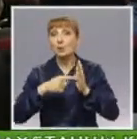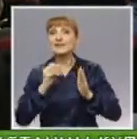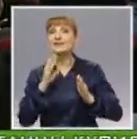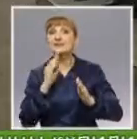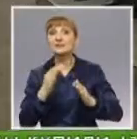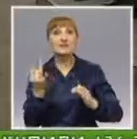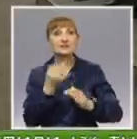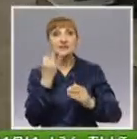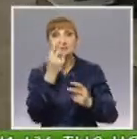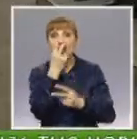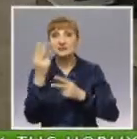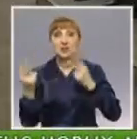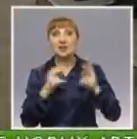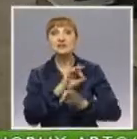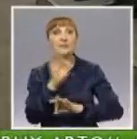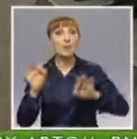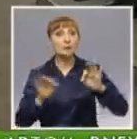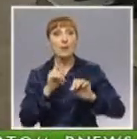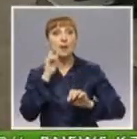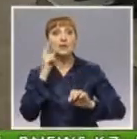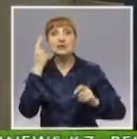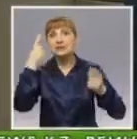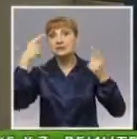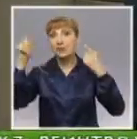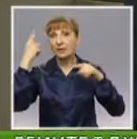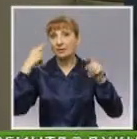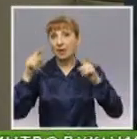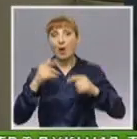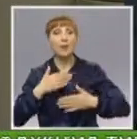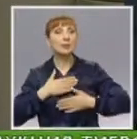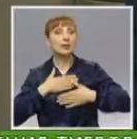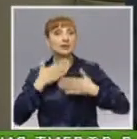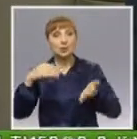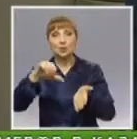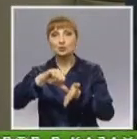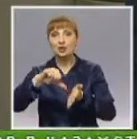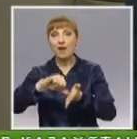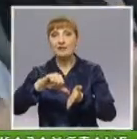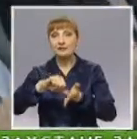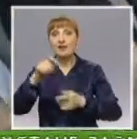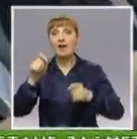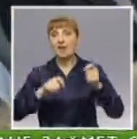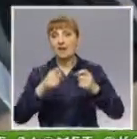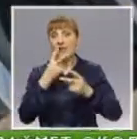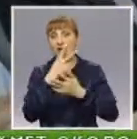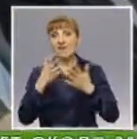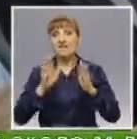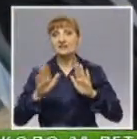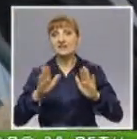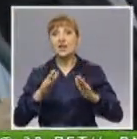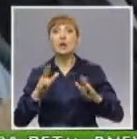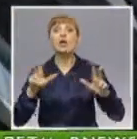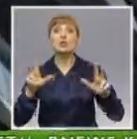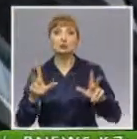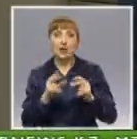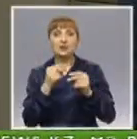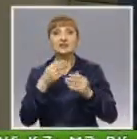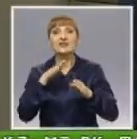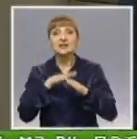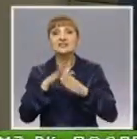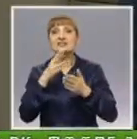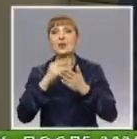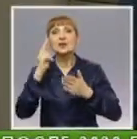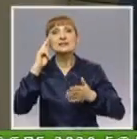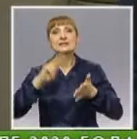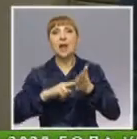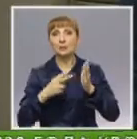с интересом ознакомился с проектами молодых изобретателей. Он поблагодарил участников конвента и пожелал им удачи в реализации своих задумок. Я